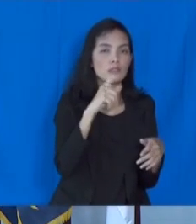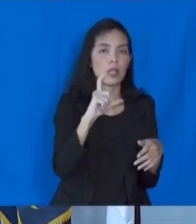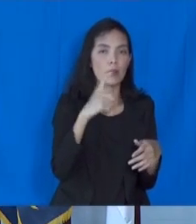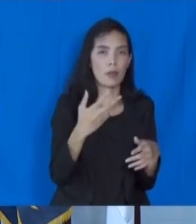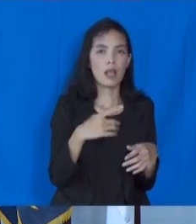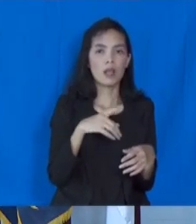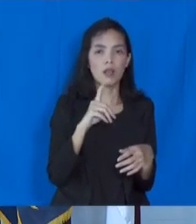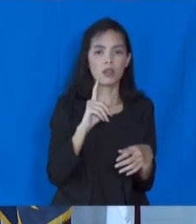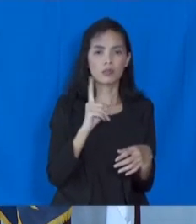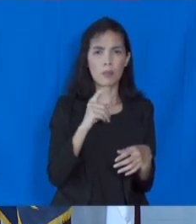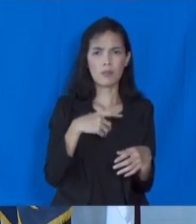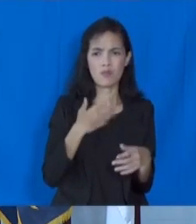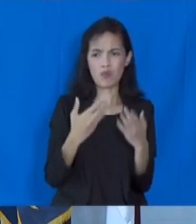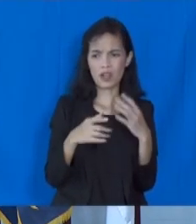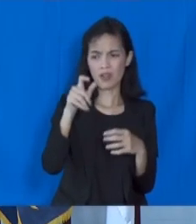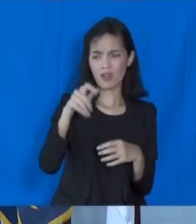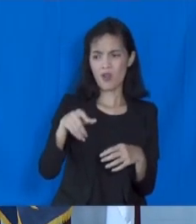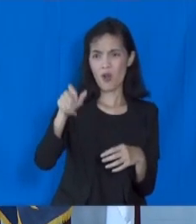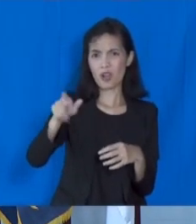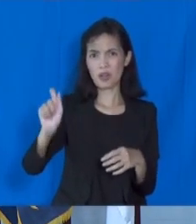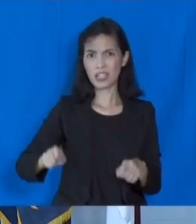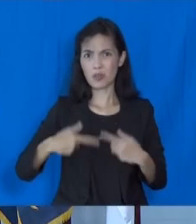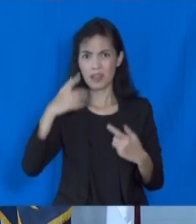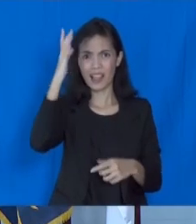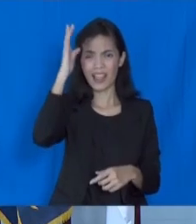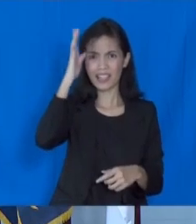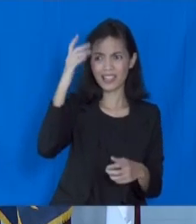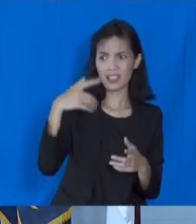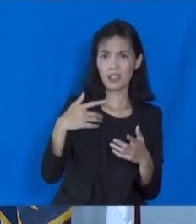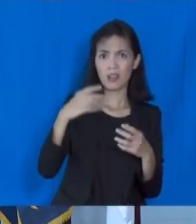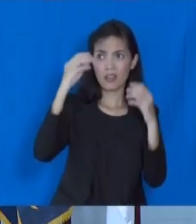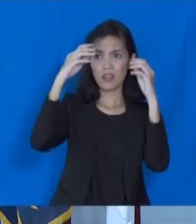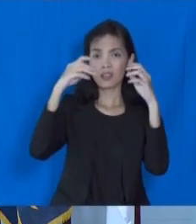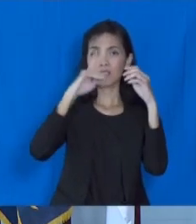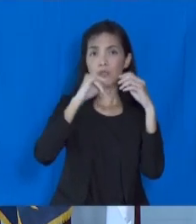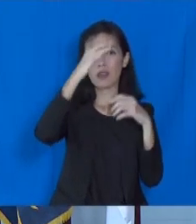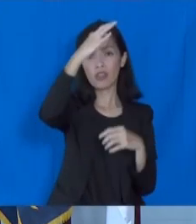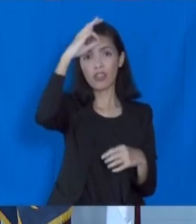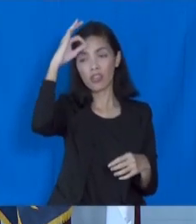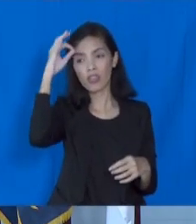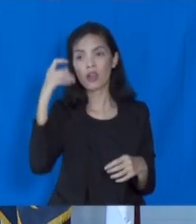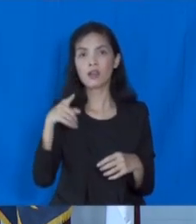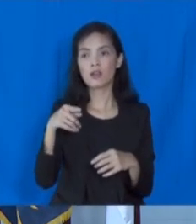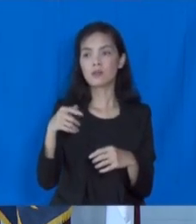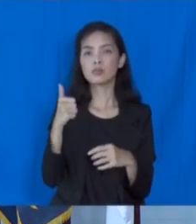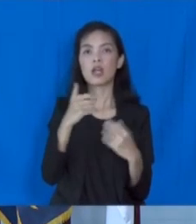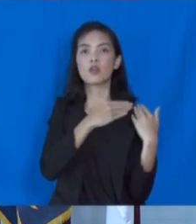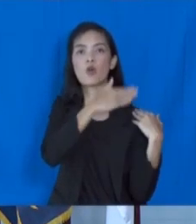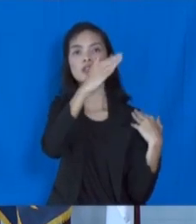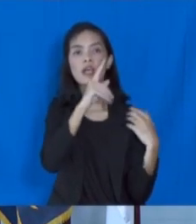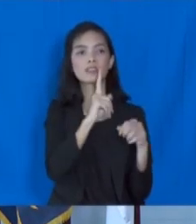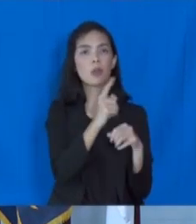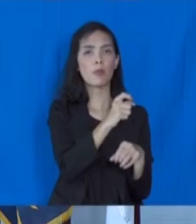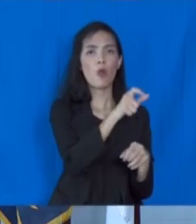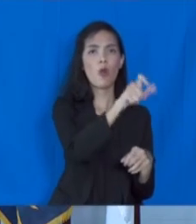minus pengetahuan yang memadai kemudian kita berdosa karena tidak menunaikan kewajiban atas hak